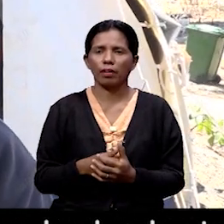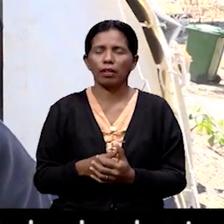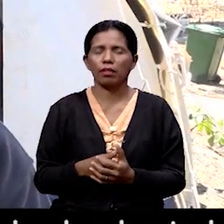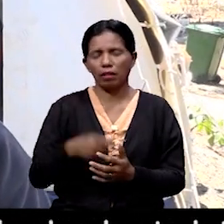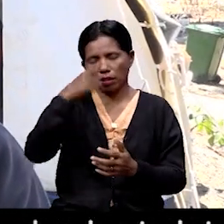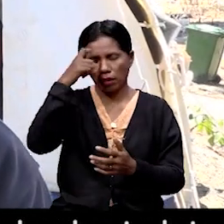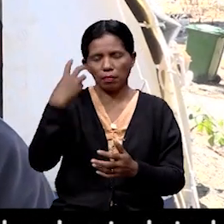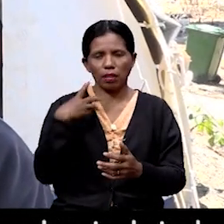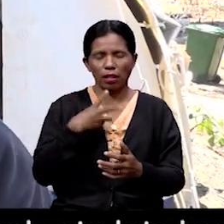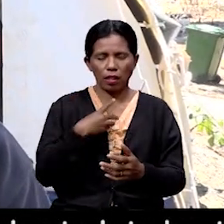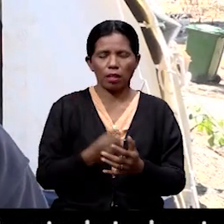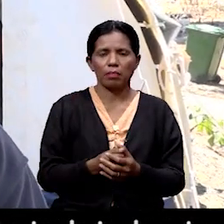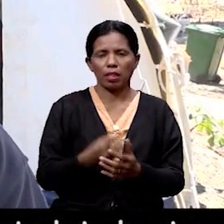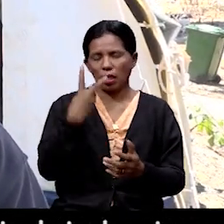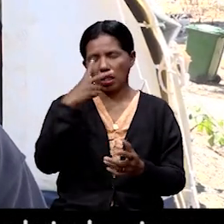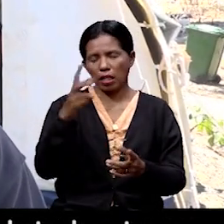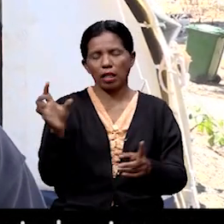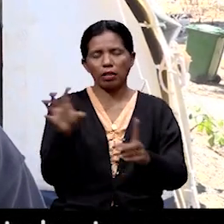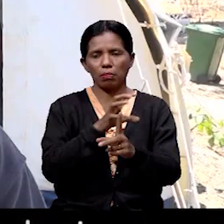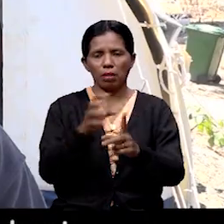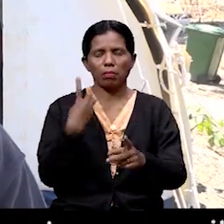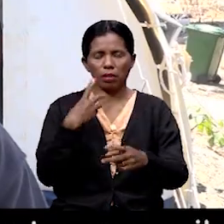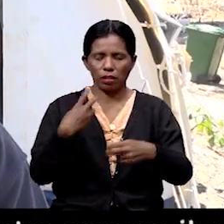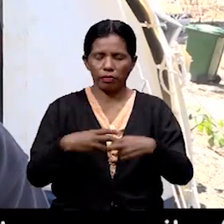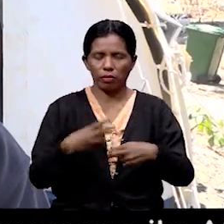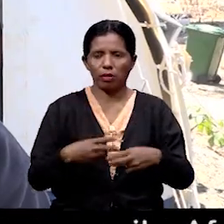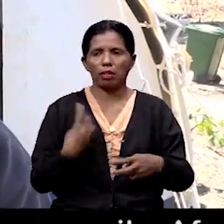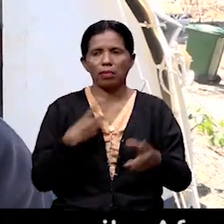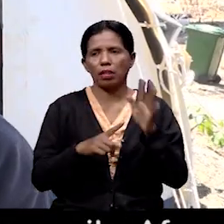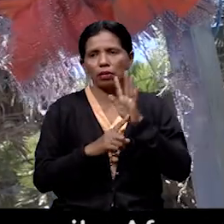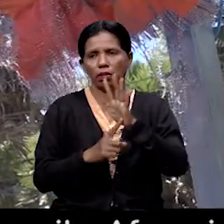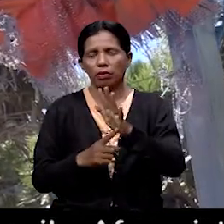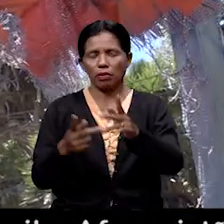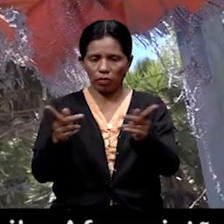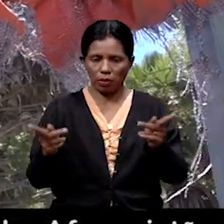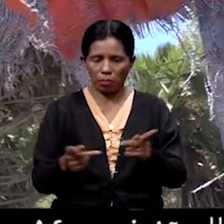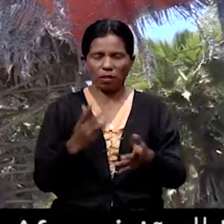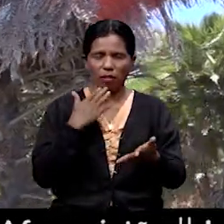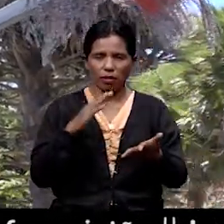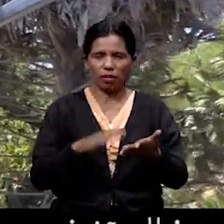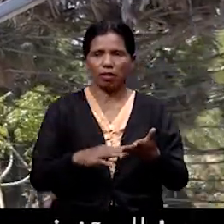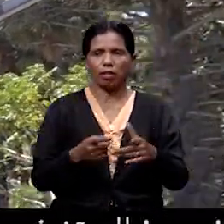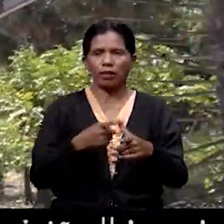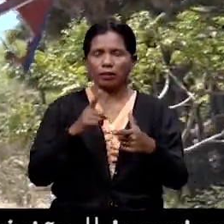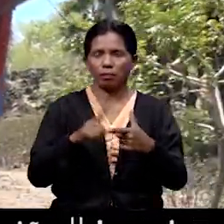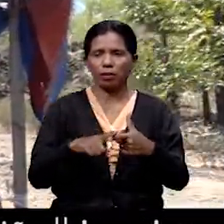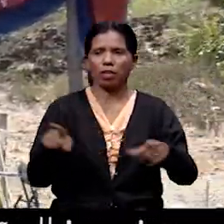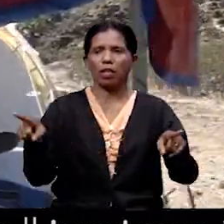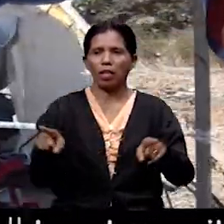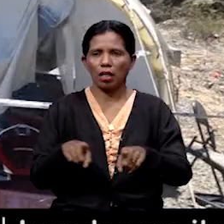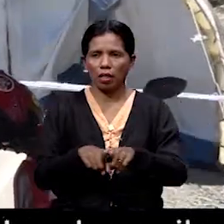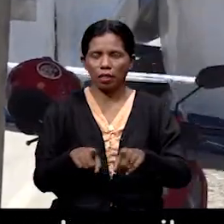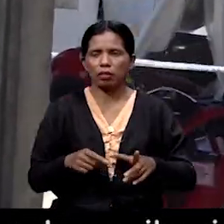mai. Idane maka kondisaun dene maka penting representa permeru mane fatin. E depois hanesam